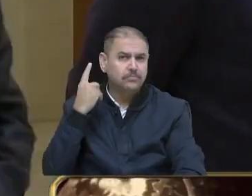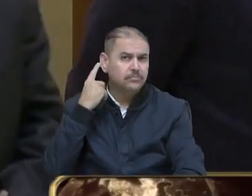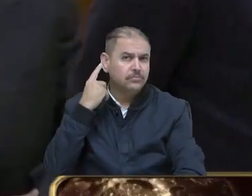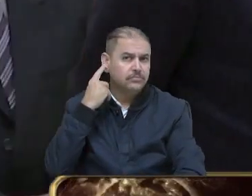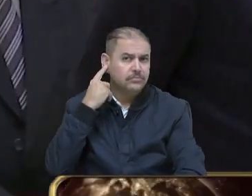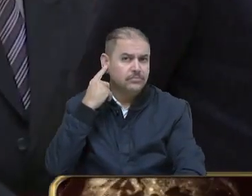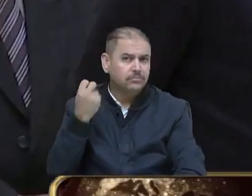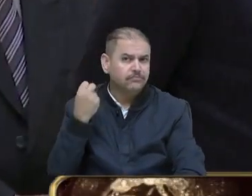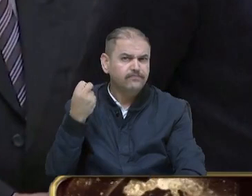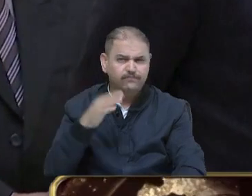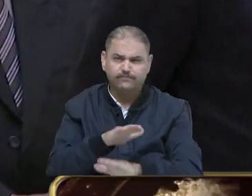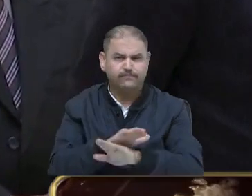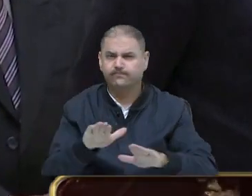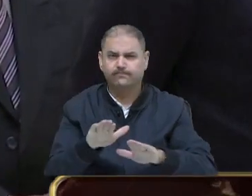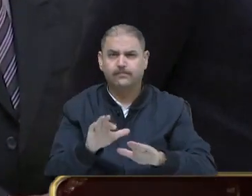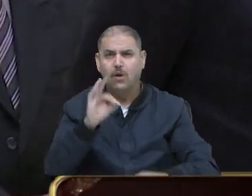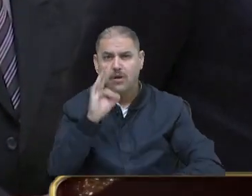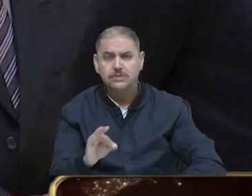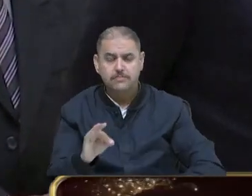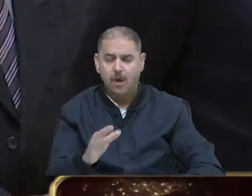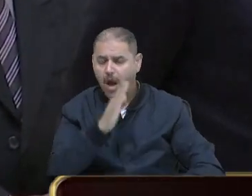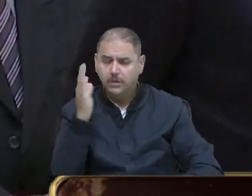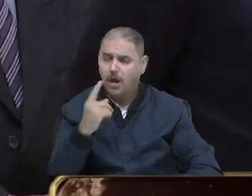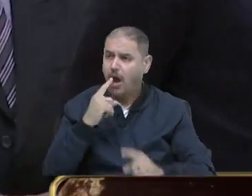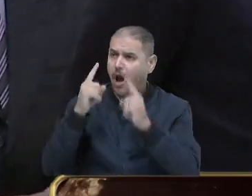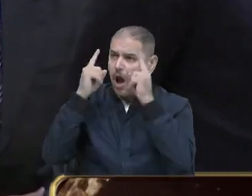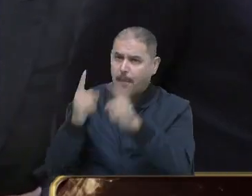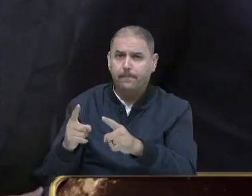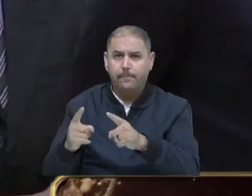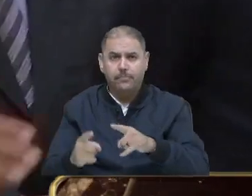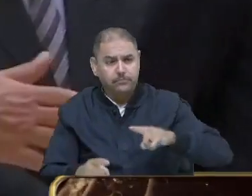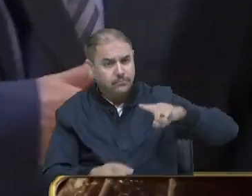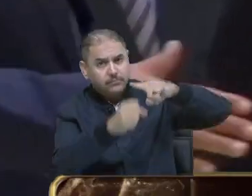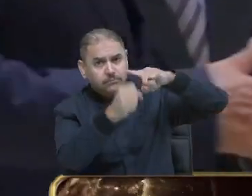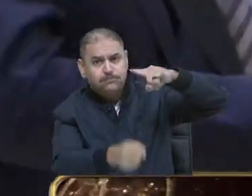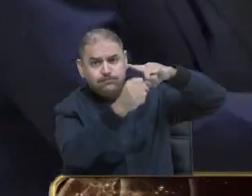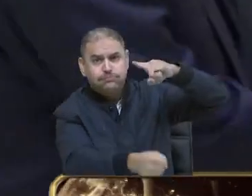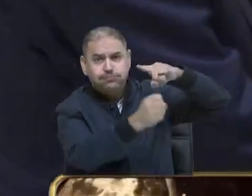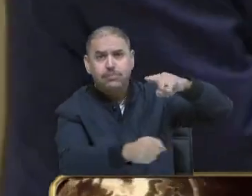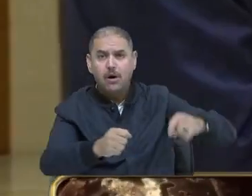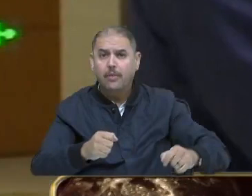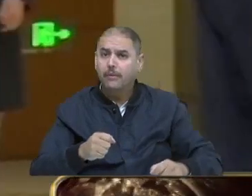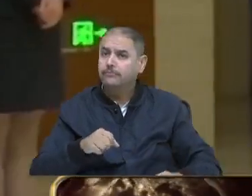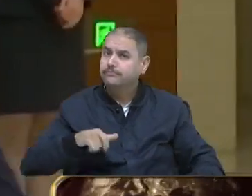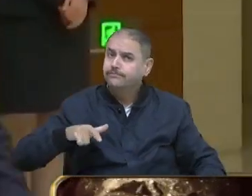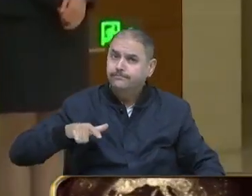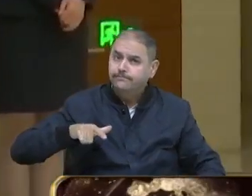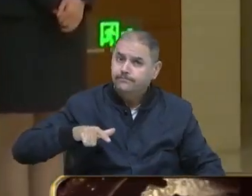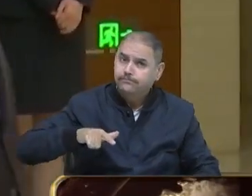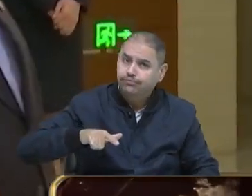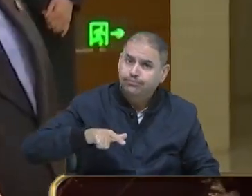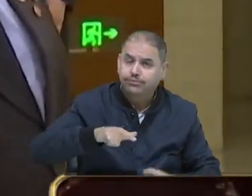المستعره على غزه وما تنتجه من معاناه وكارثه انسانيه كما شدد على ضروره ايصال المساعدات